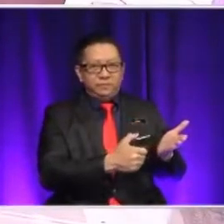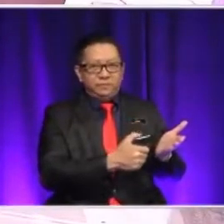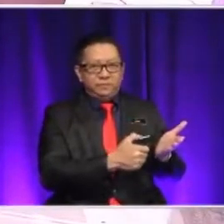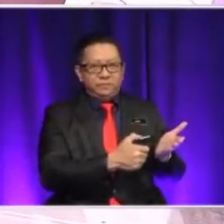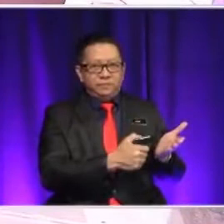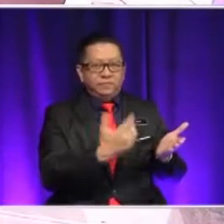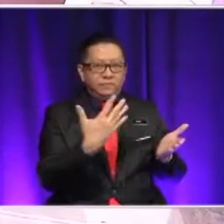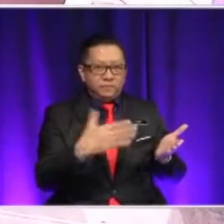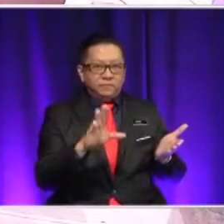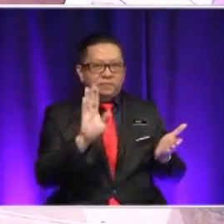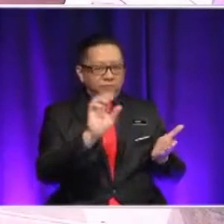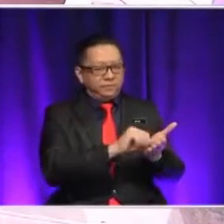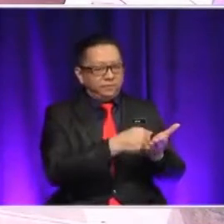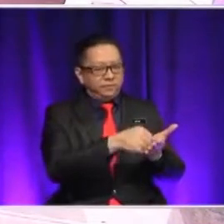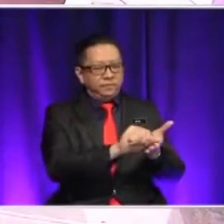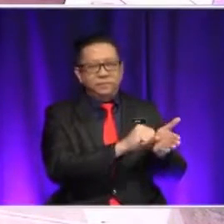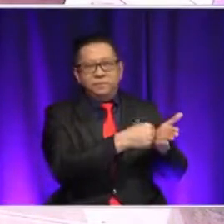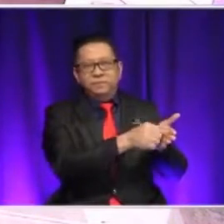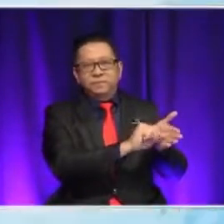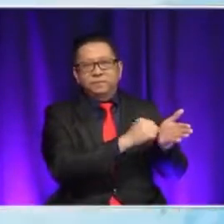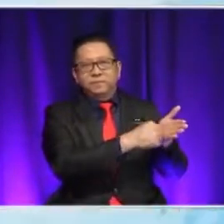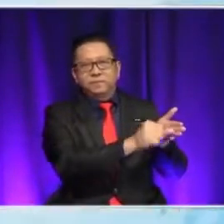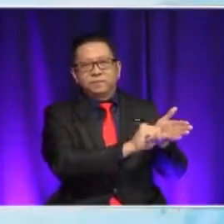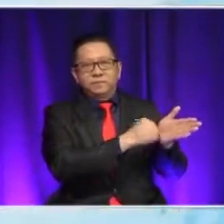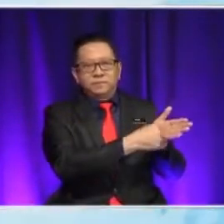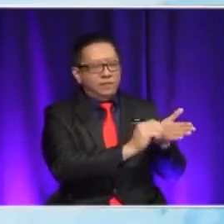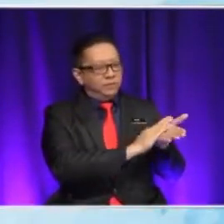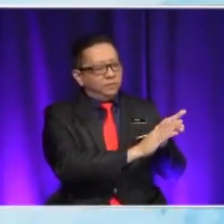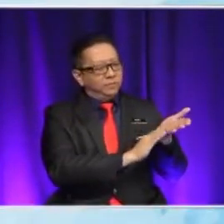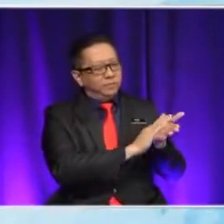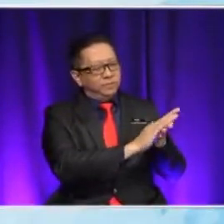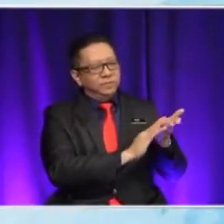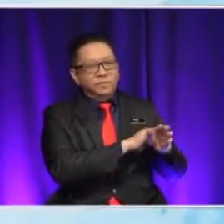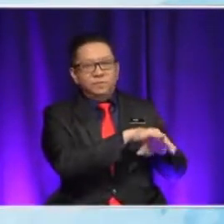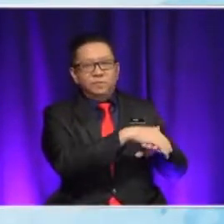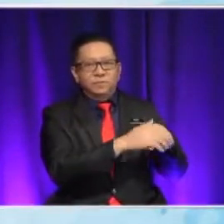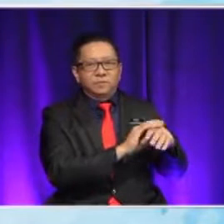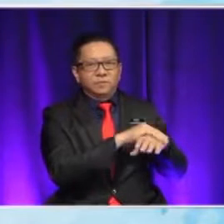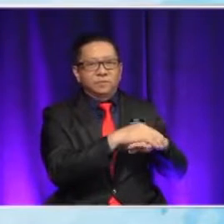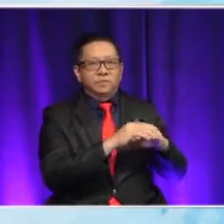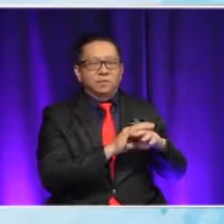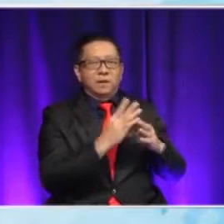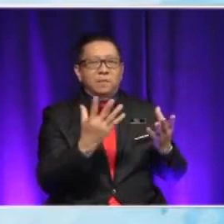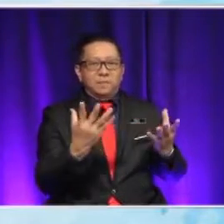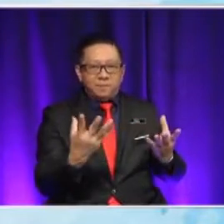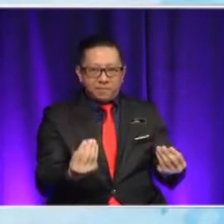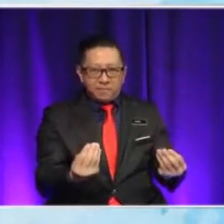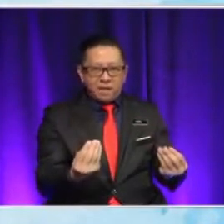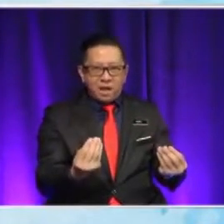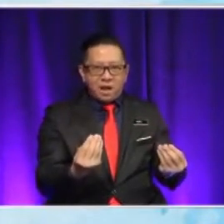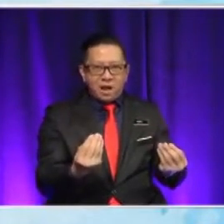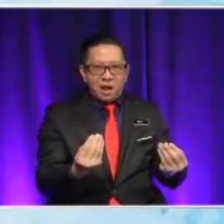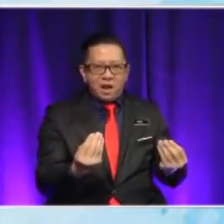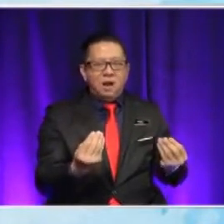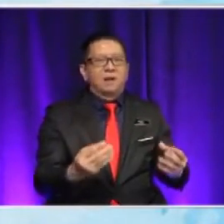berasuransi Bruce kita sawu supaya semua permukaan Agan kena itu jadi akan ada ada kesan